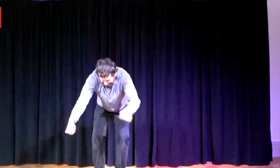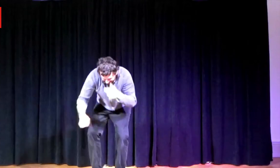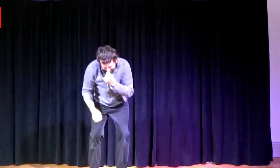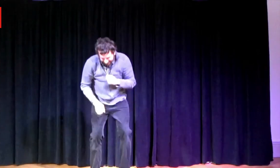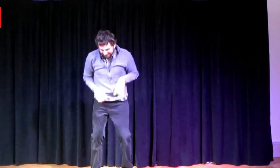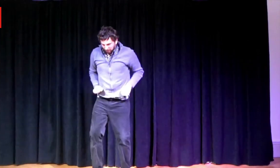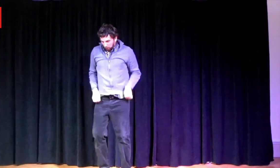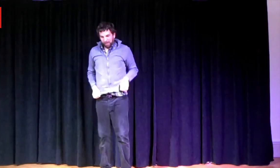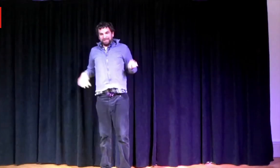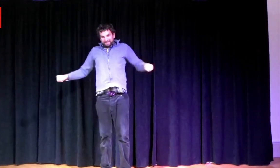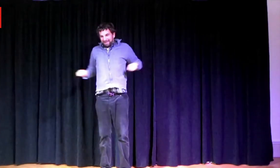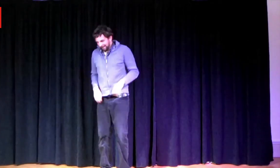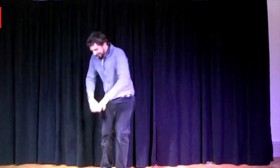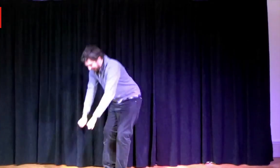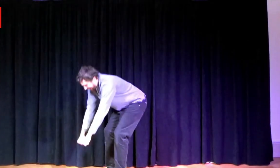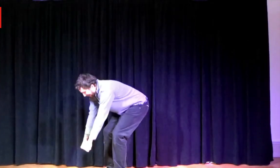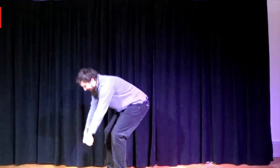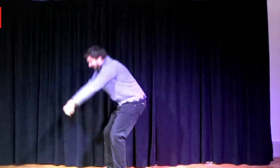Ja.